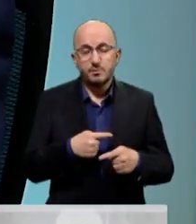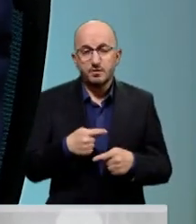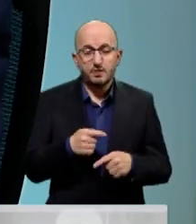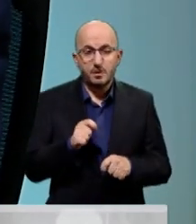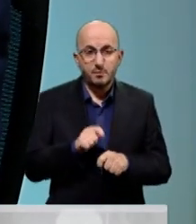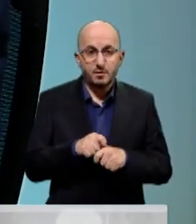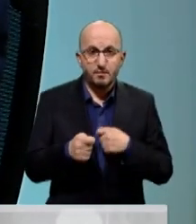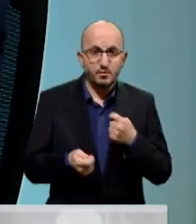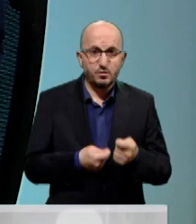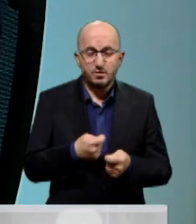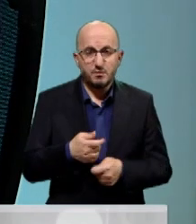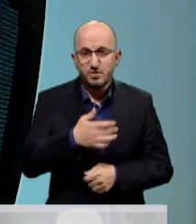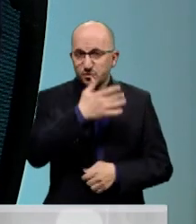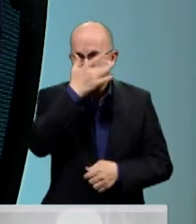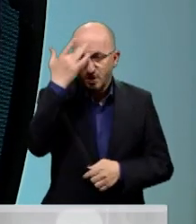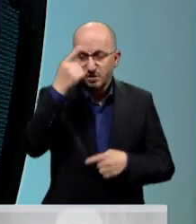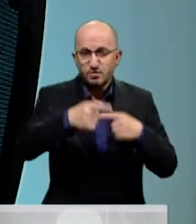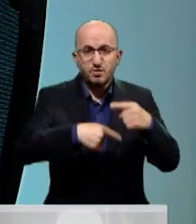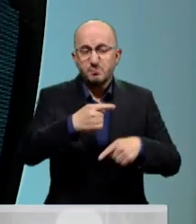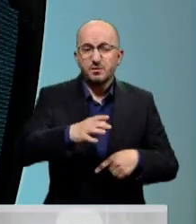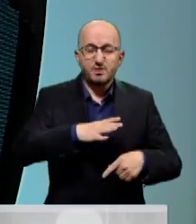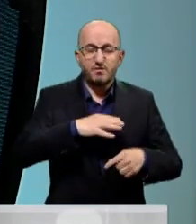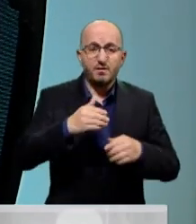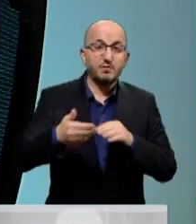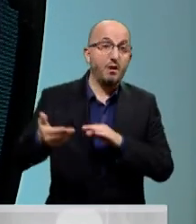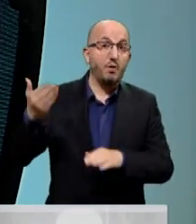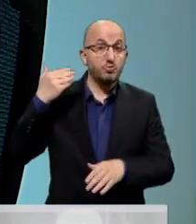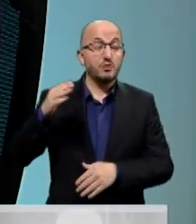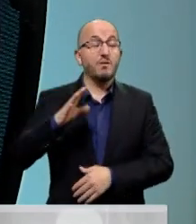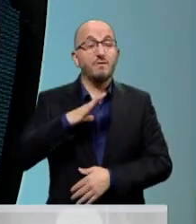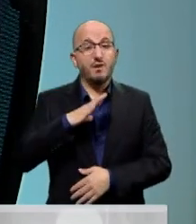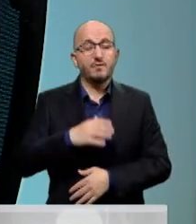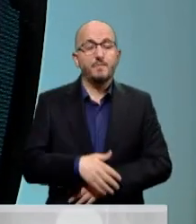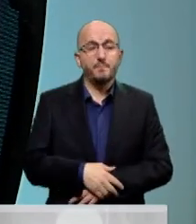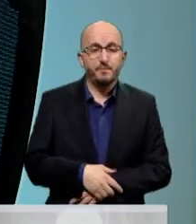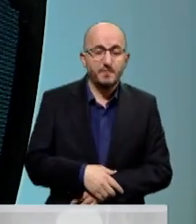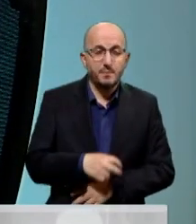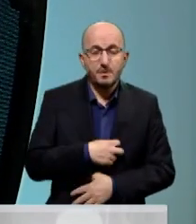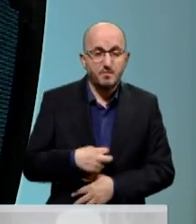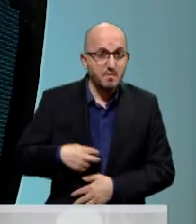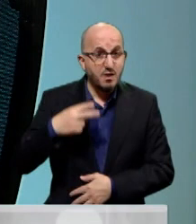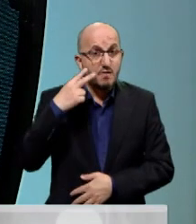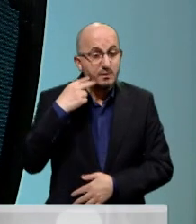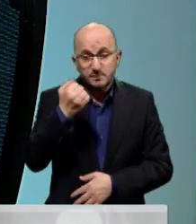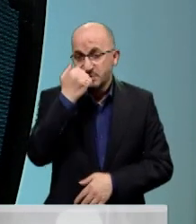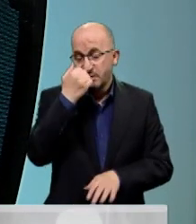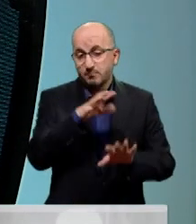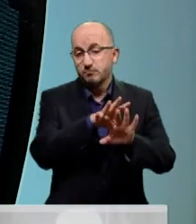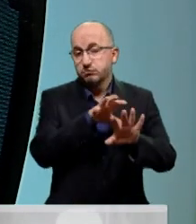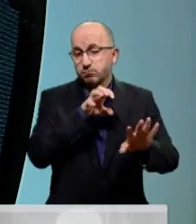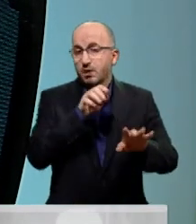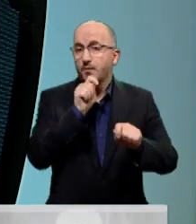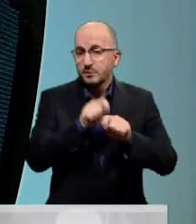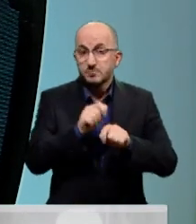bu cahiliye döneminde de var Daha önce de var hacamat peygamber Aleyhisselam hacamat yaptırmış ne zaman Ergün